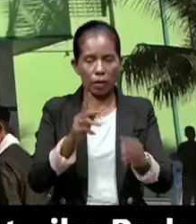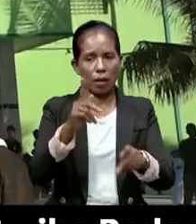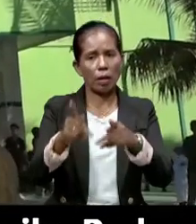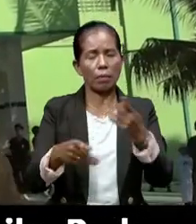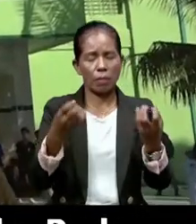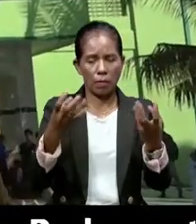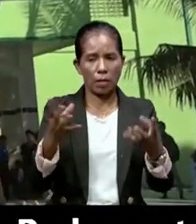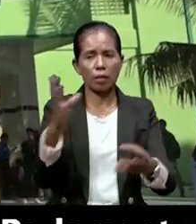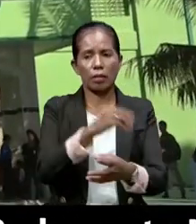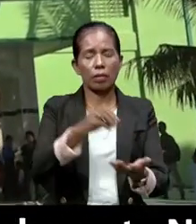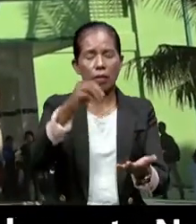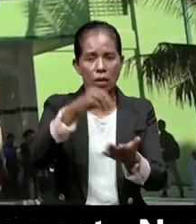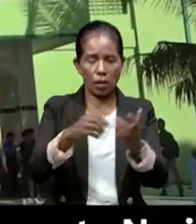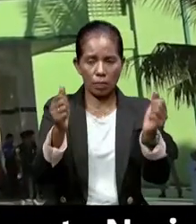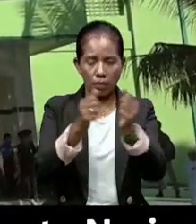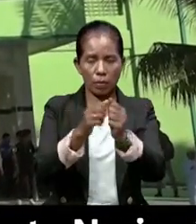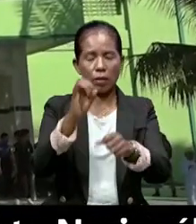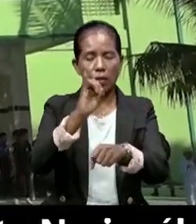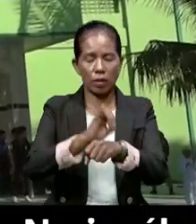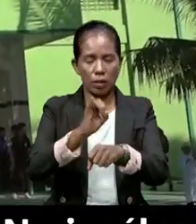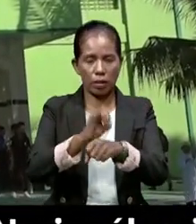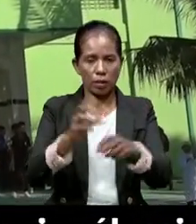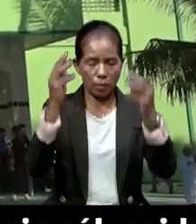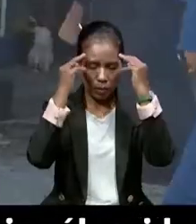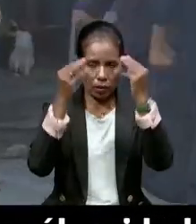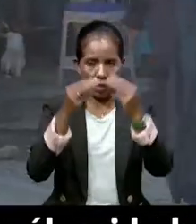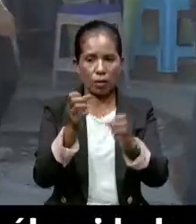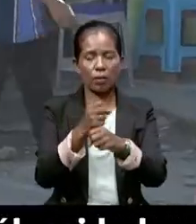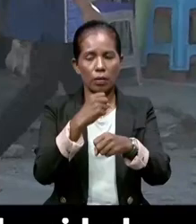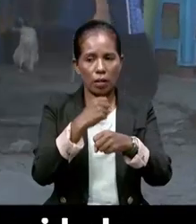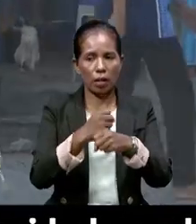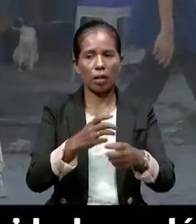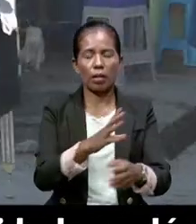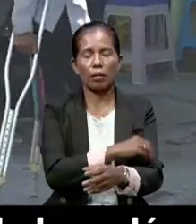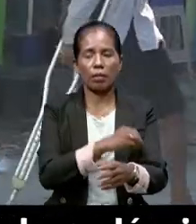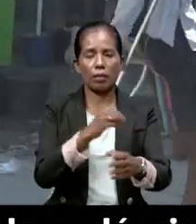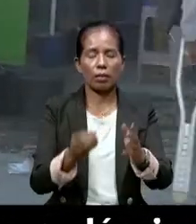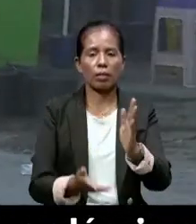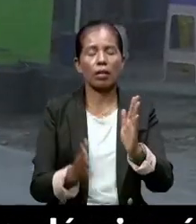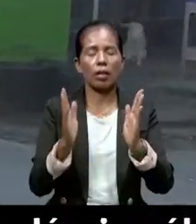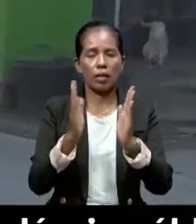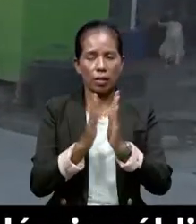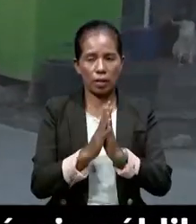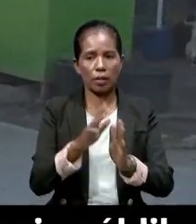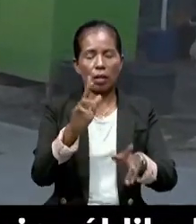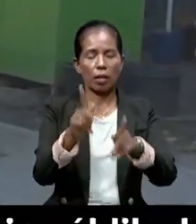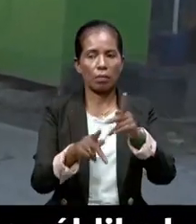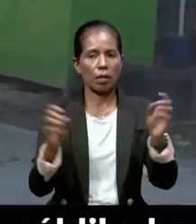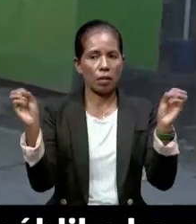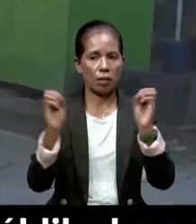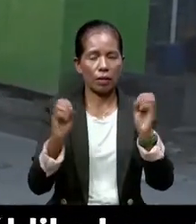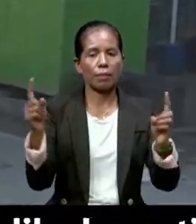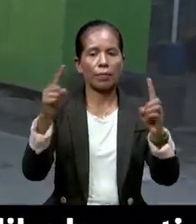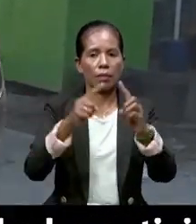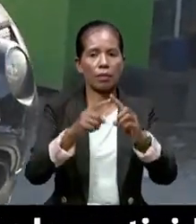bariun se konsentra hamutuk ia sidade Mekah kodi halau ibadah naik haji, no ema hirak nebe la konsege to